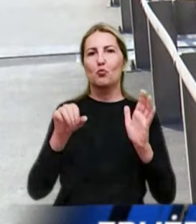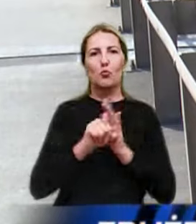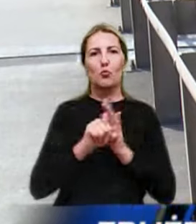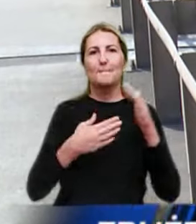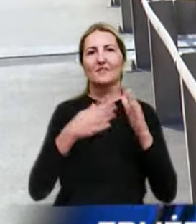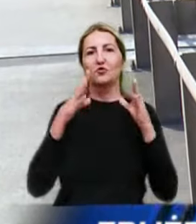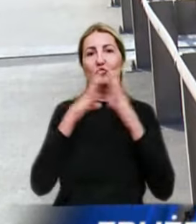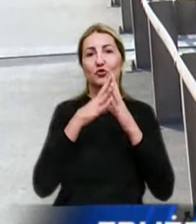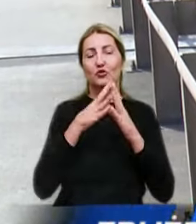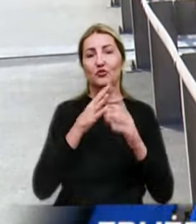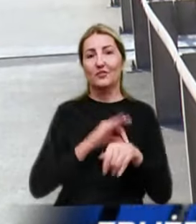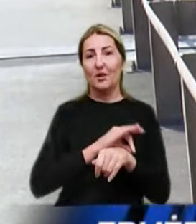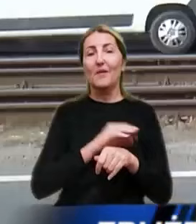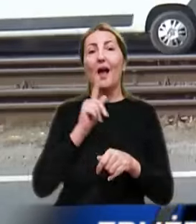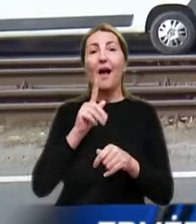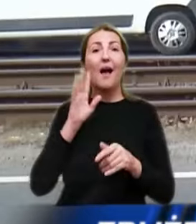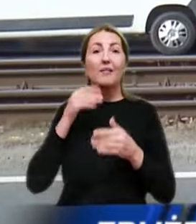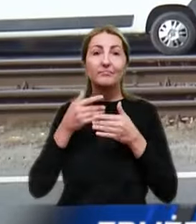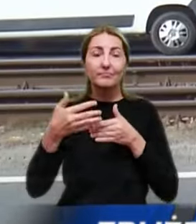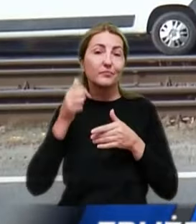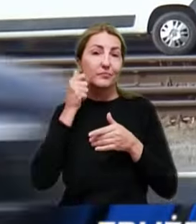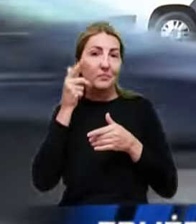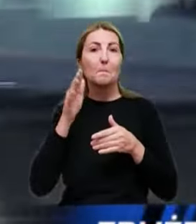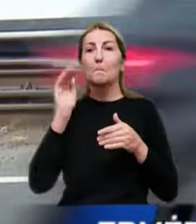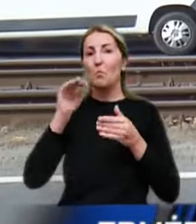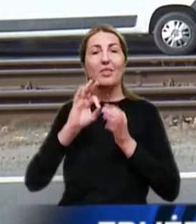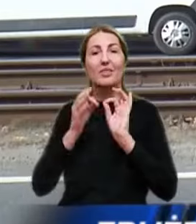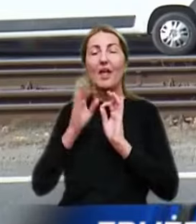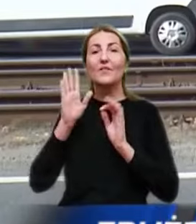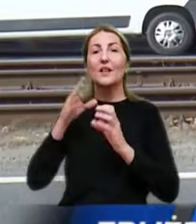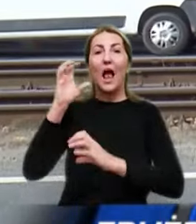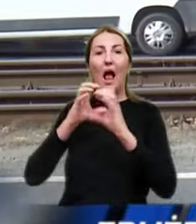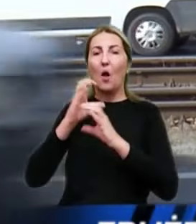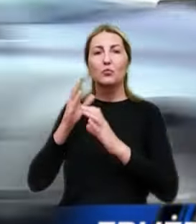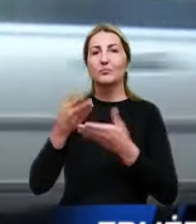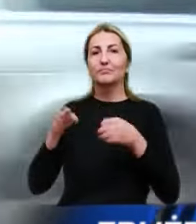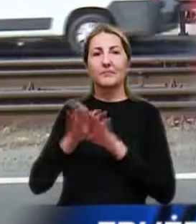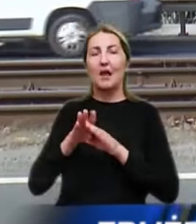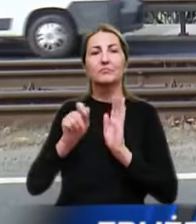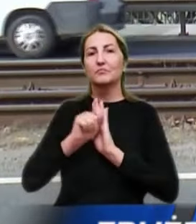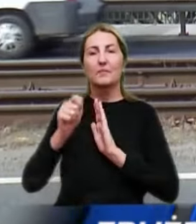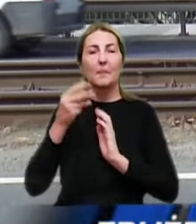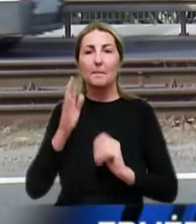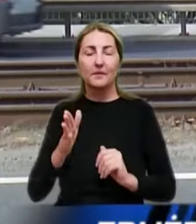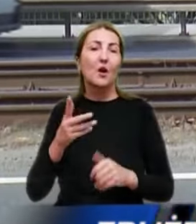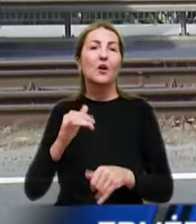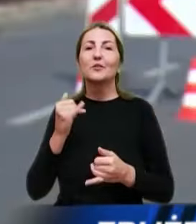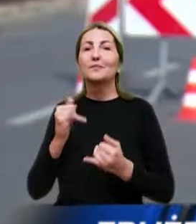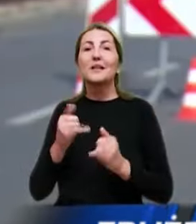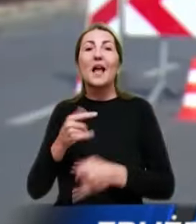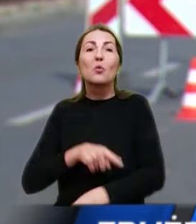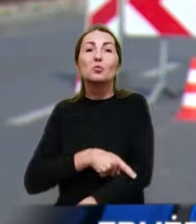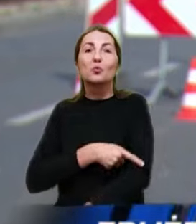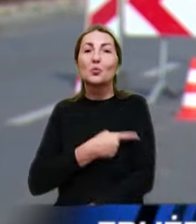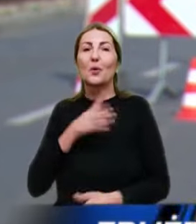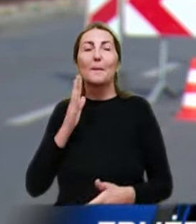można spodziewać się także wyłączenia komunikacji autobusowej. Trudno w tej chwili przewidzieć, jak długo potrwają utrudnienia w tym